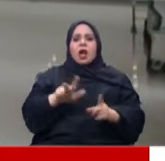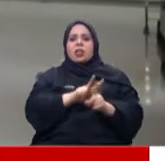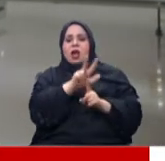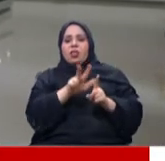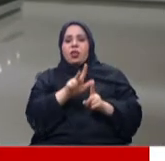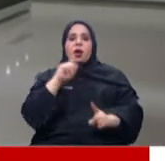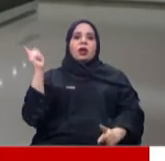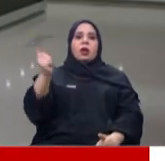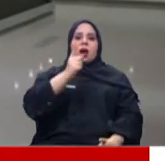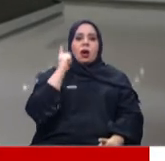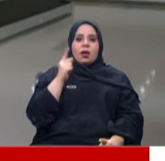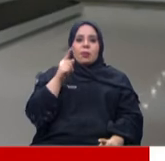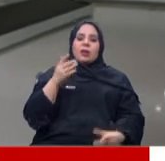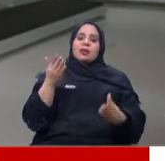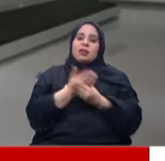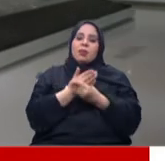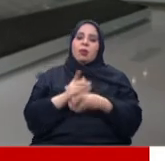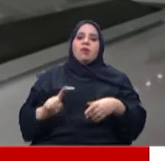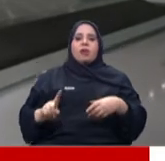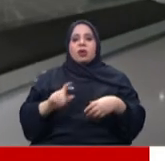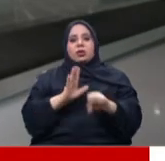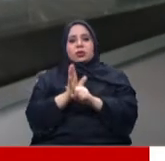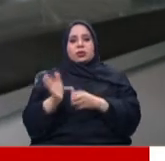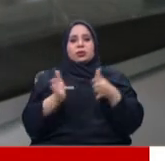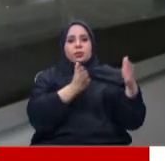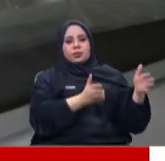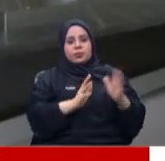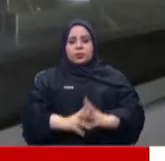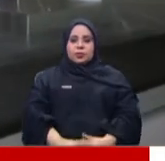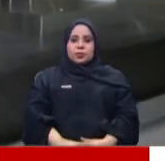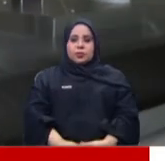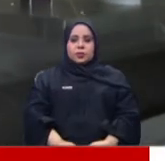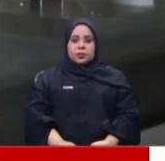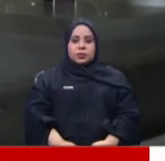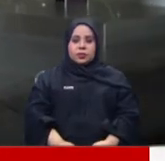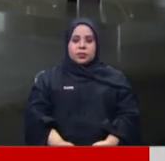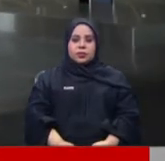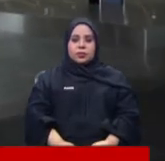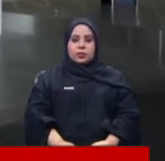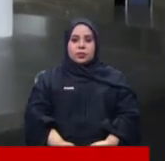التي تؤثر على العالم ككل جراء جائحة كورونا.